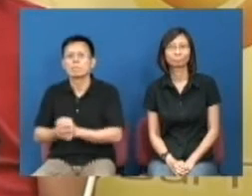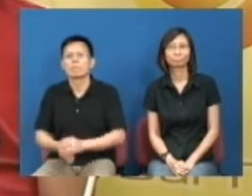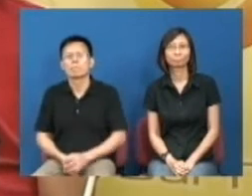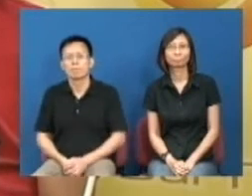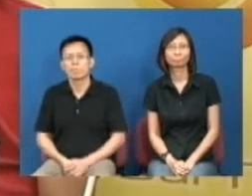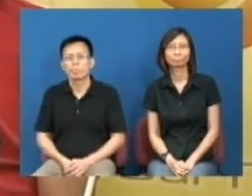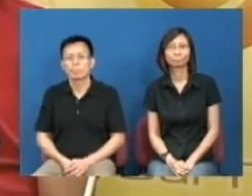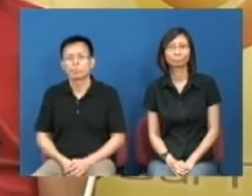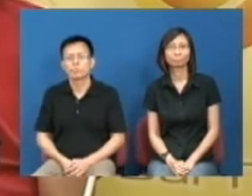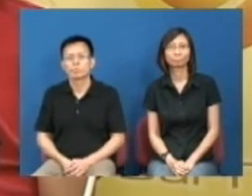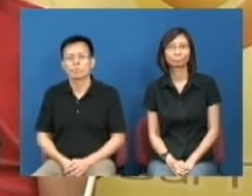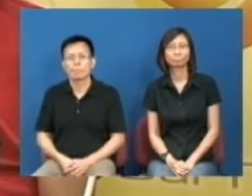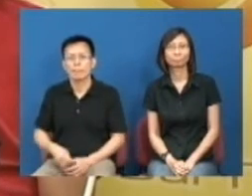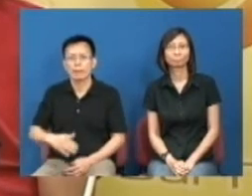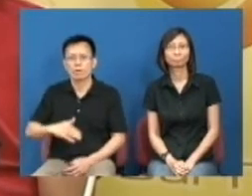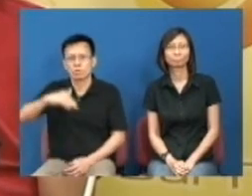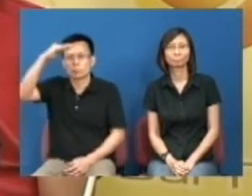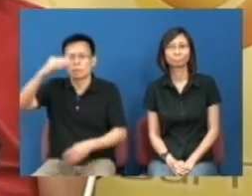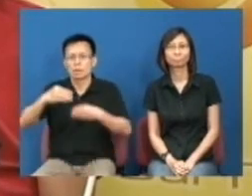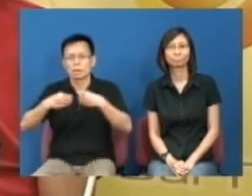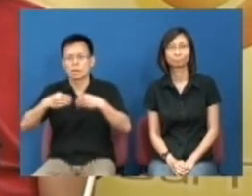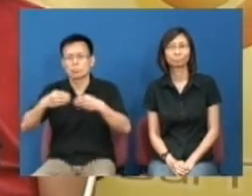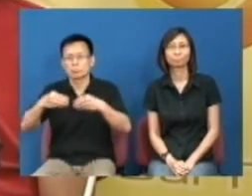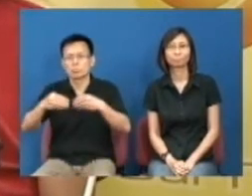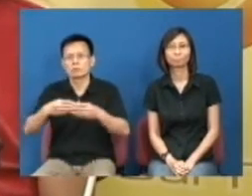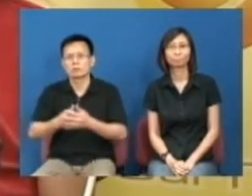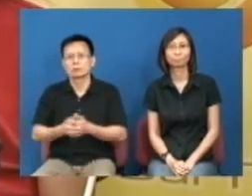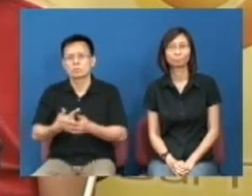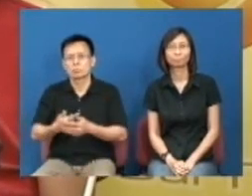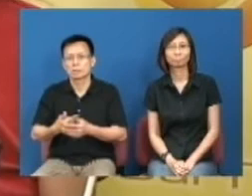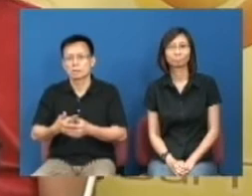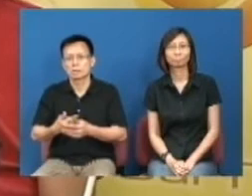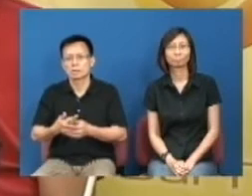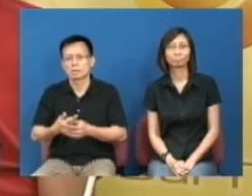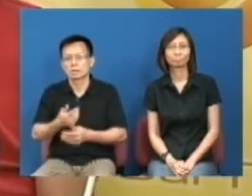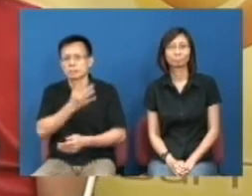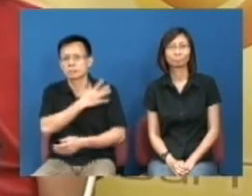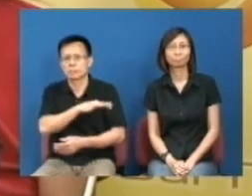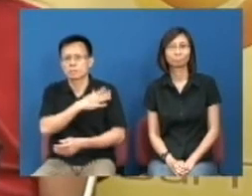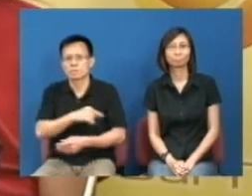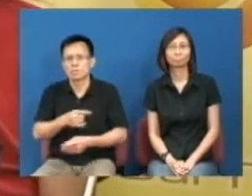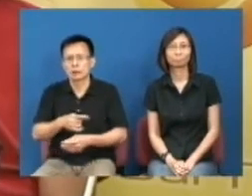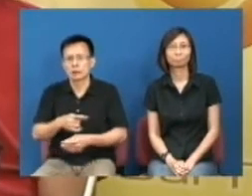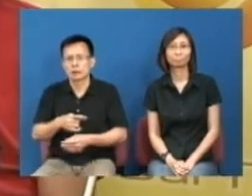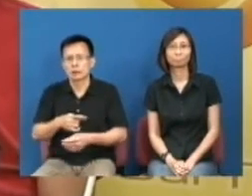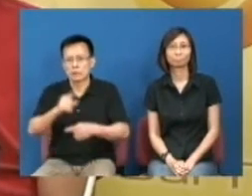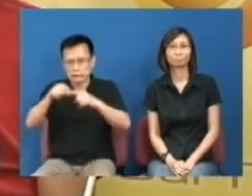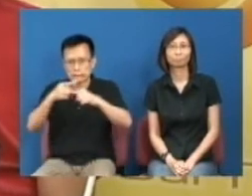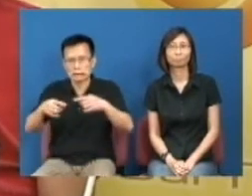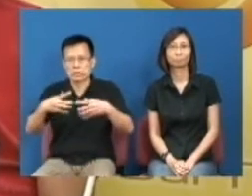在高等教育裏面，大部分的人竟然可以不理的， 咁當然係大鑊啦，即係